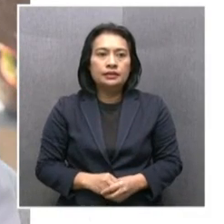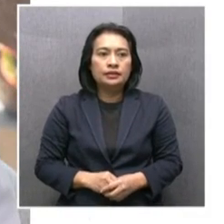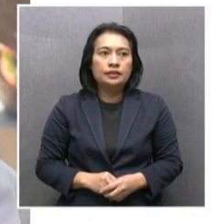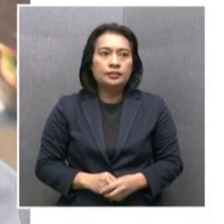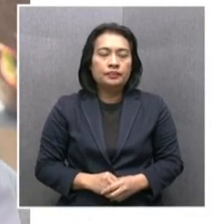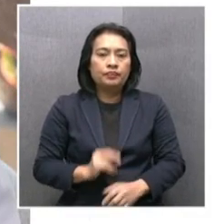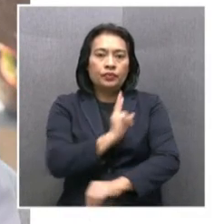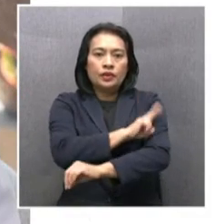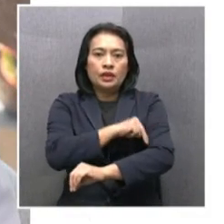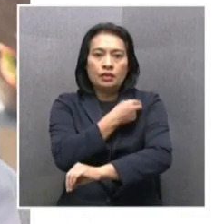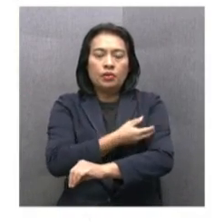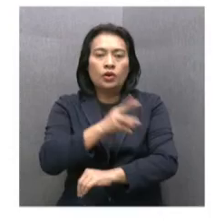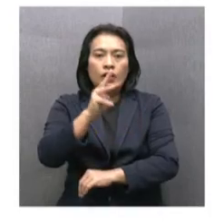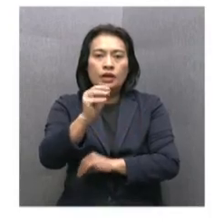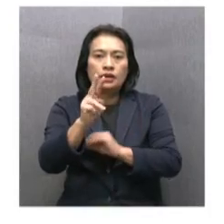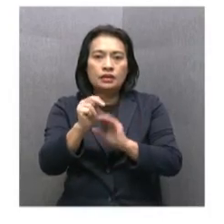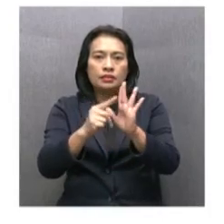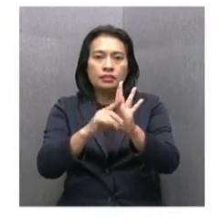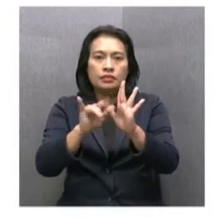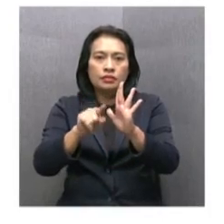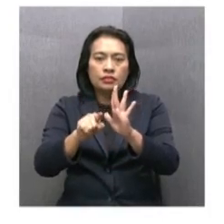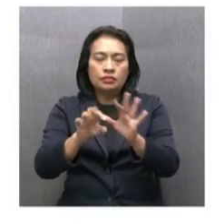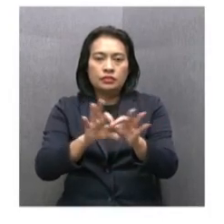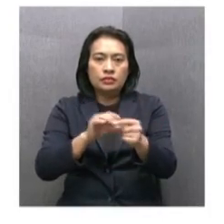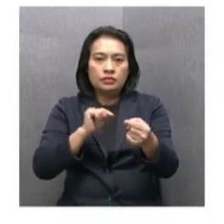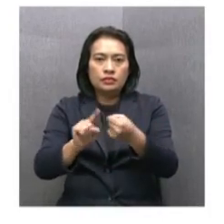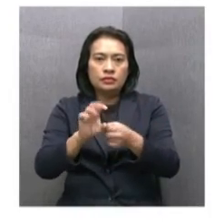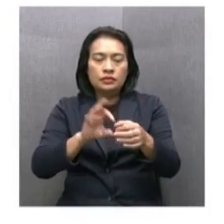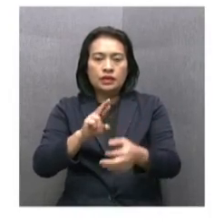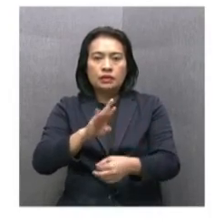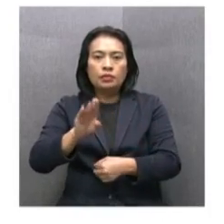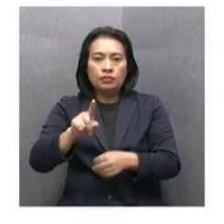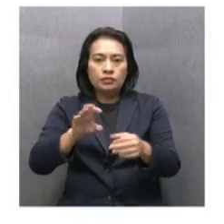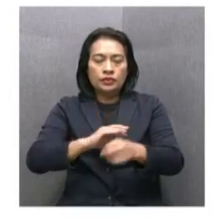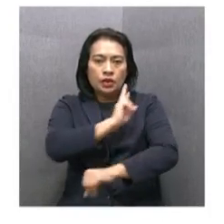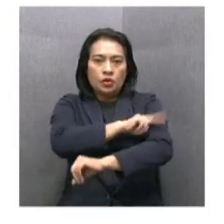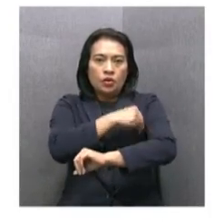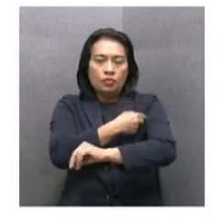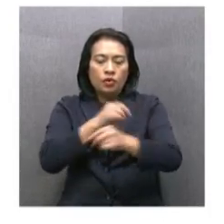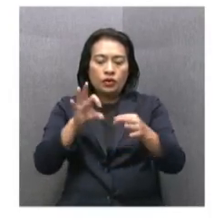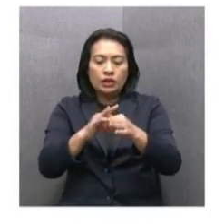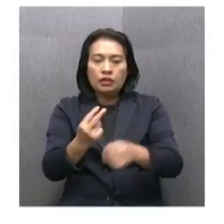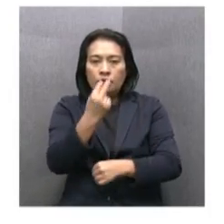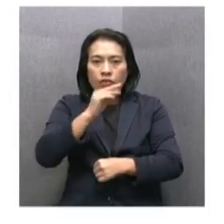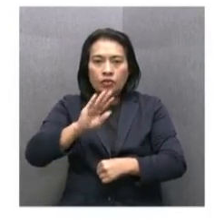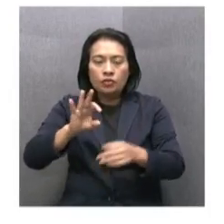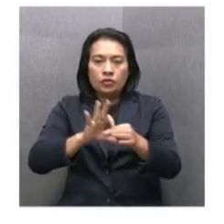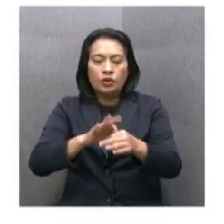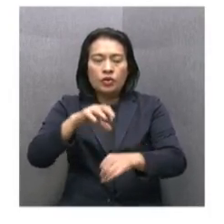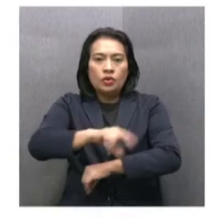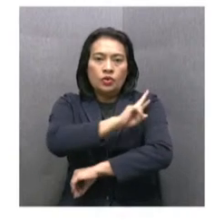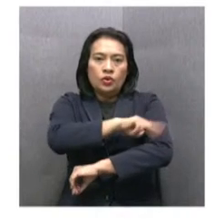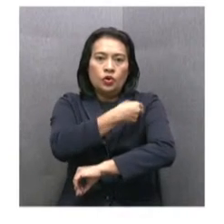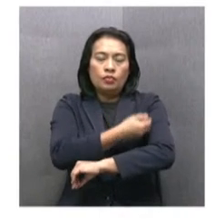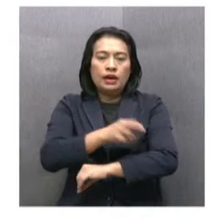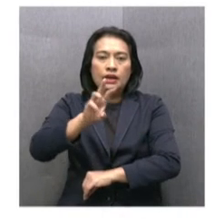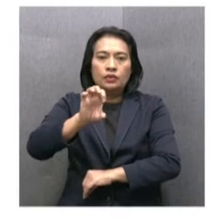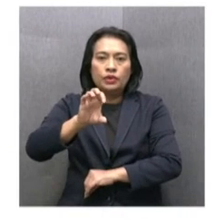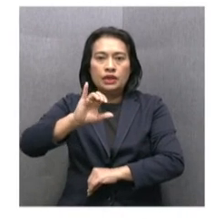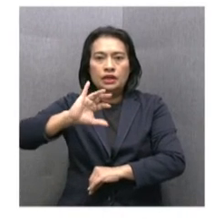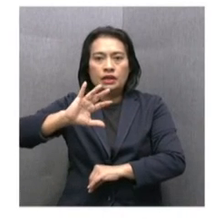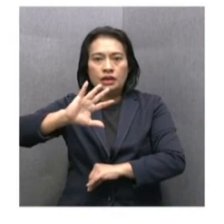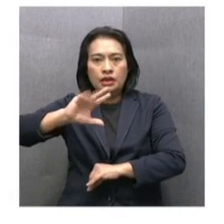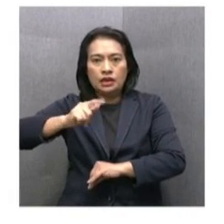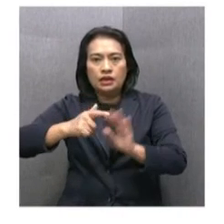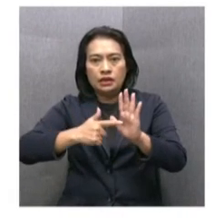นายแพทย์มนูลลีชเวงวงศ์แพทย์เฉพาะทางด้านระบบการหายใจของโรงพยาบาลวิชัยยุทธนะครับ คุณหมอได้โพสต์ข้อ